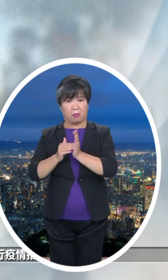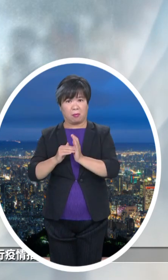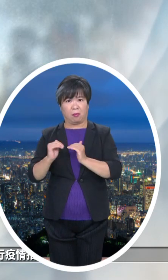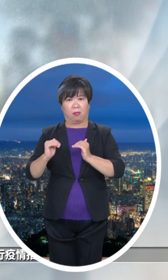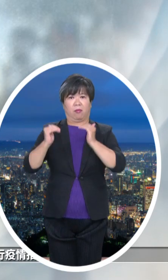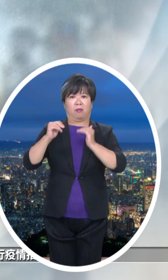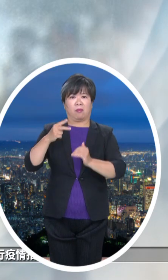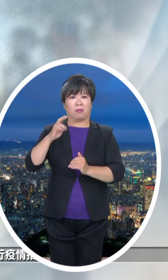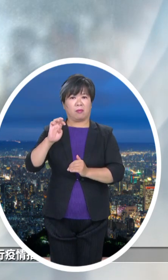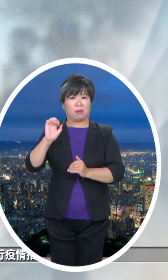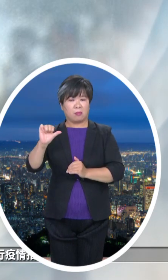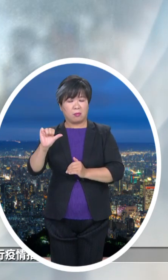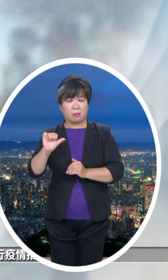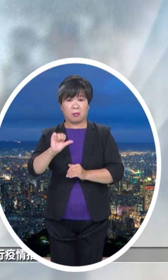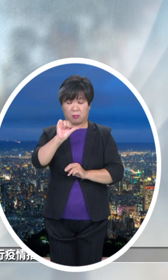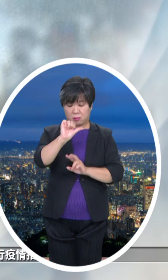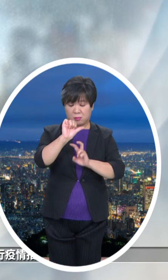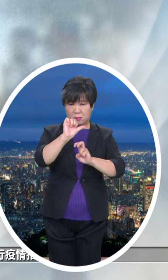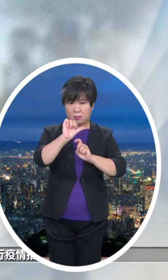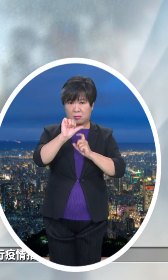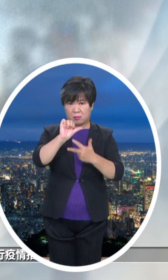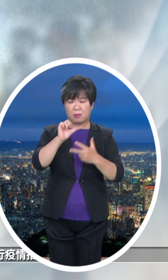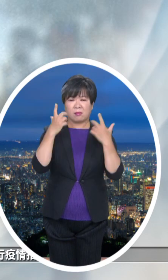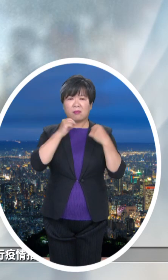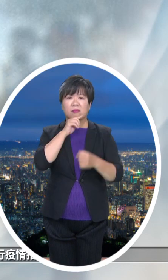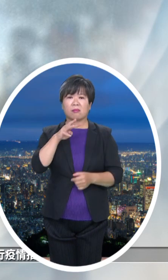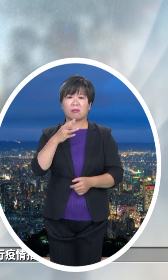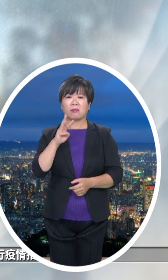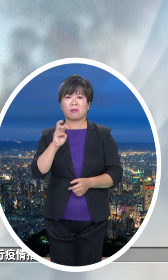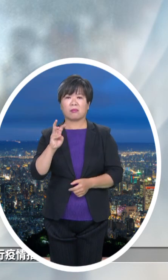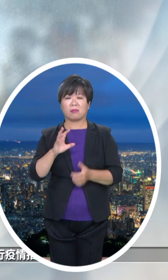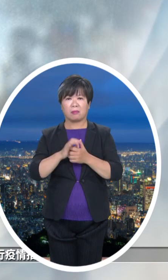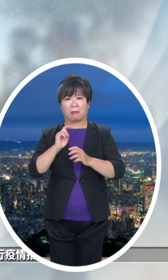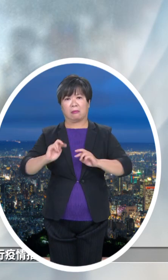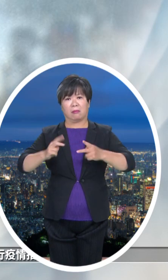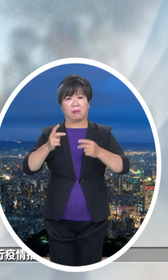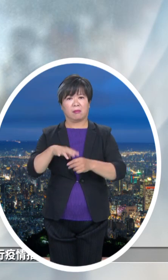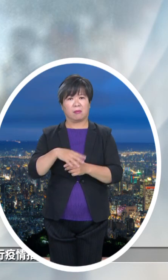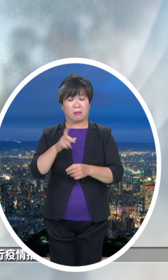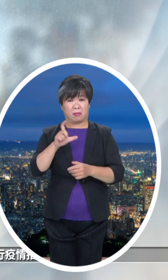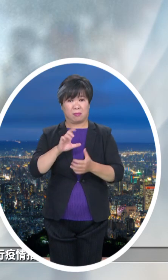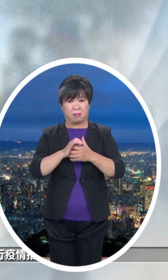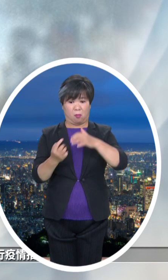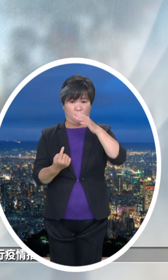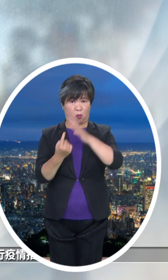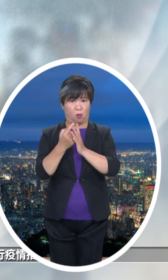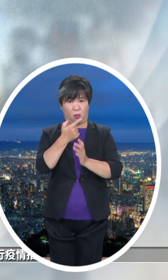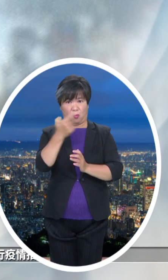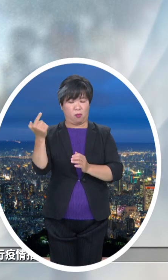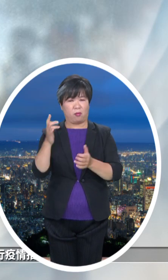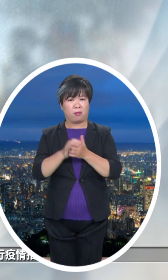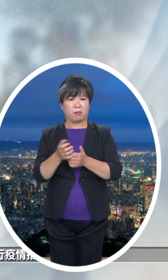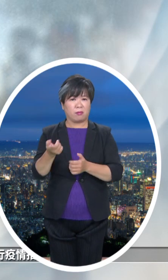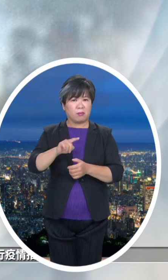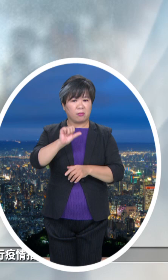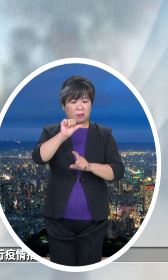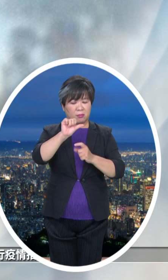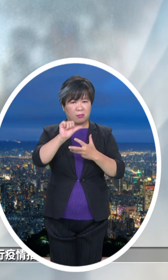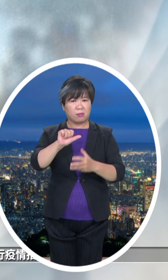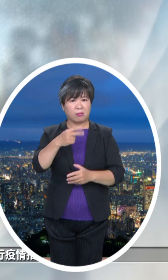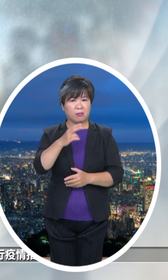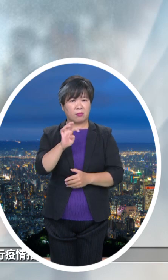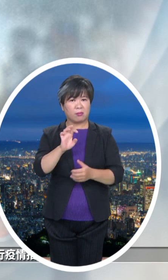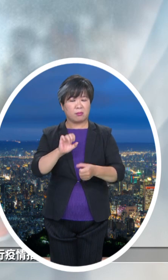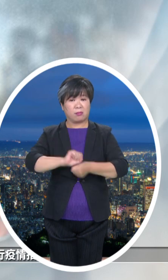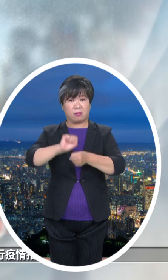为245例。5月17号330例，经校正后406例，单日本土确诊数最多。另外18号240例